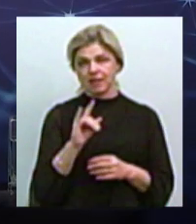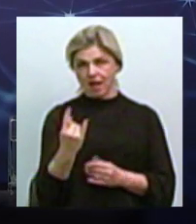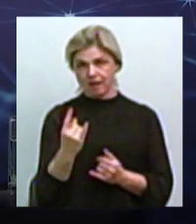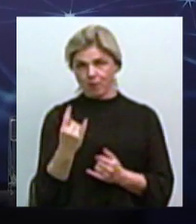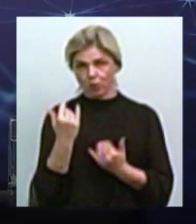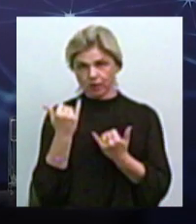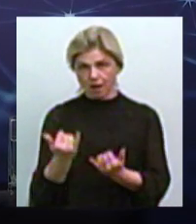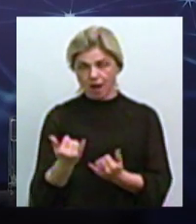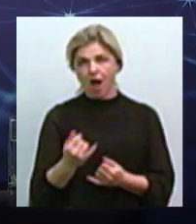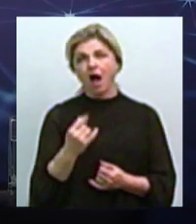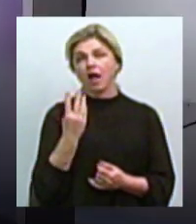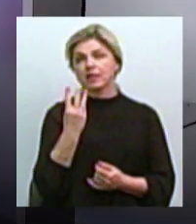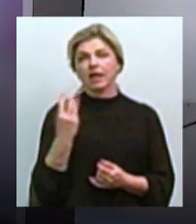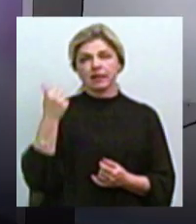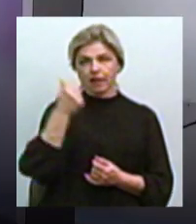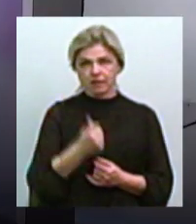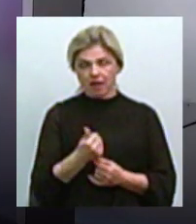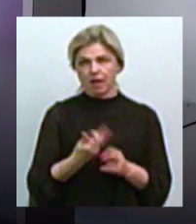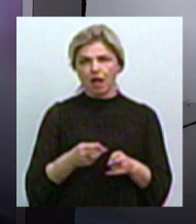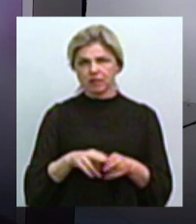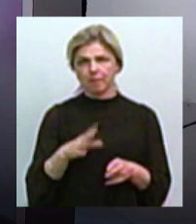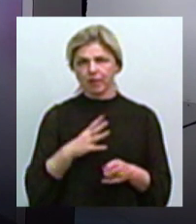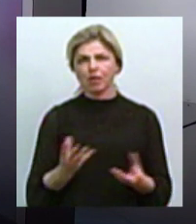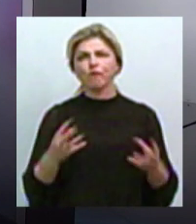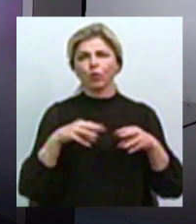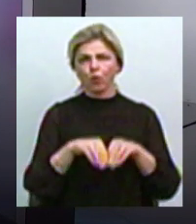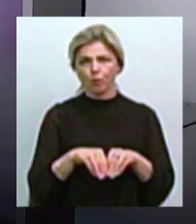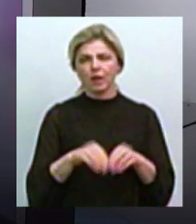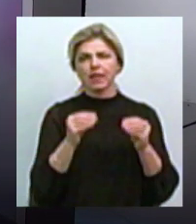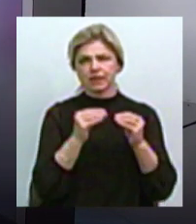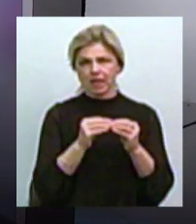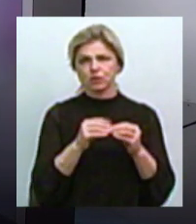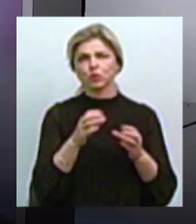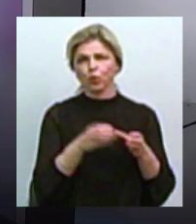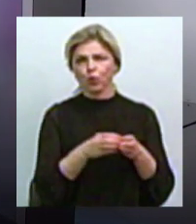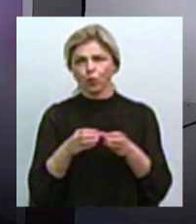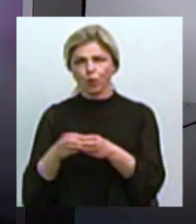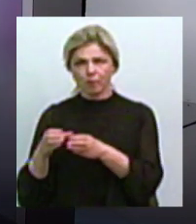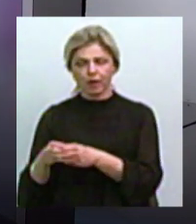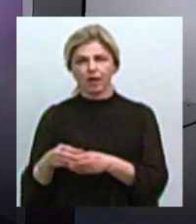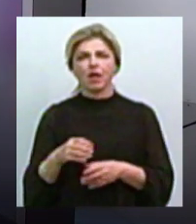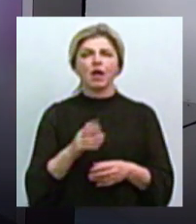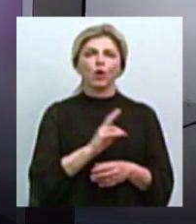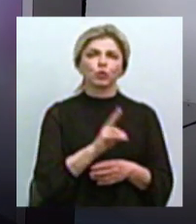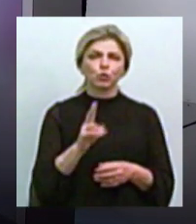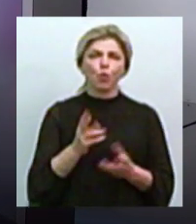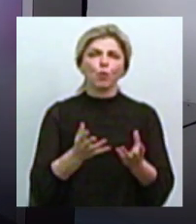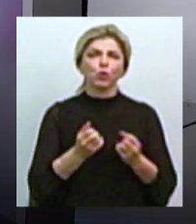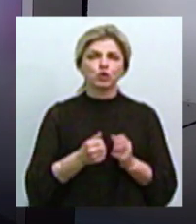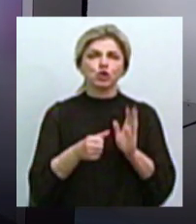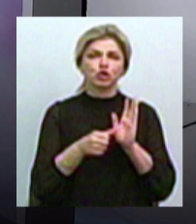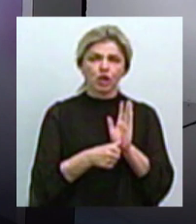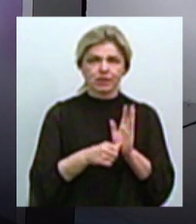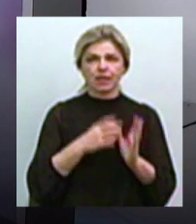Теперь 3 недели, и это было вкупе 10 групп, по некоторые 5, некоторые получили дети 6